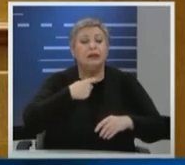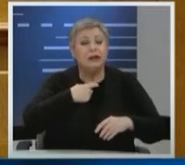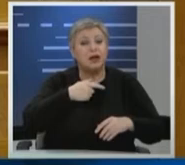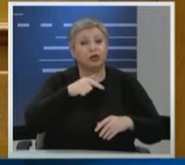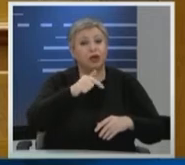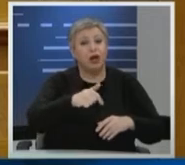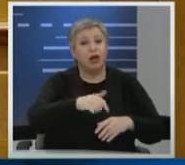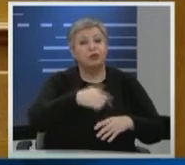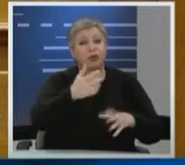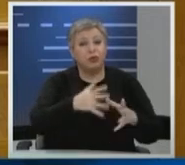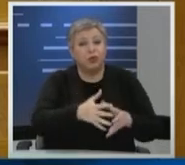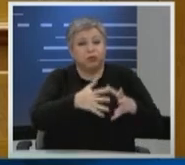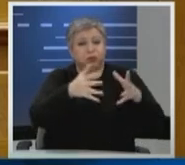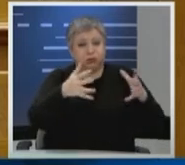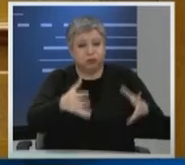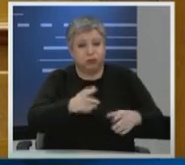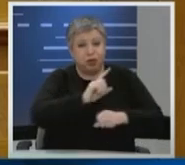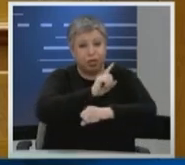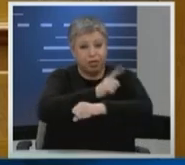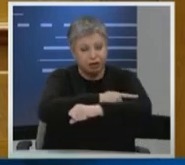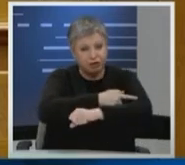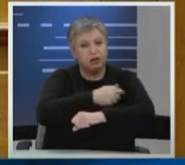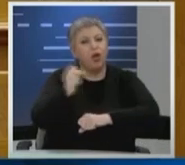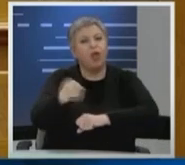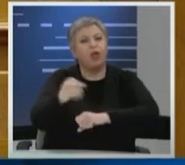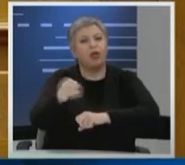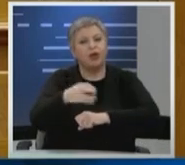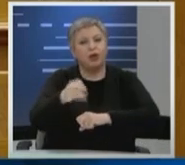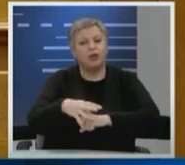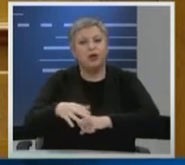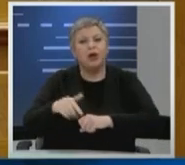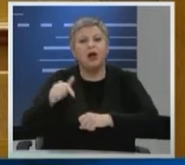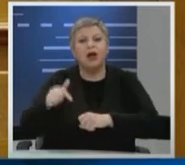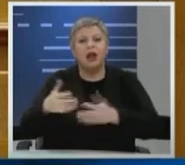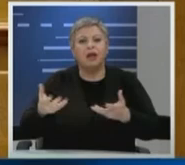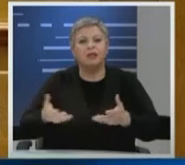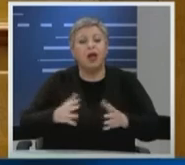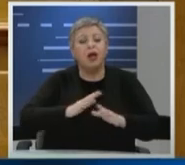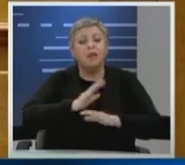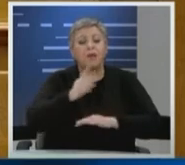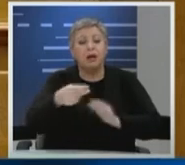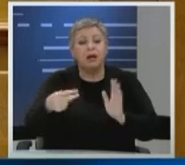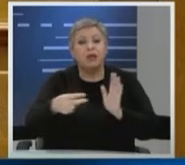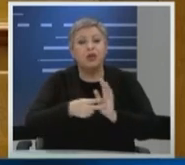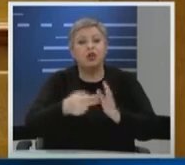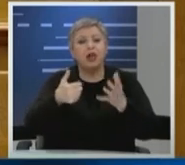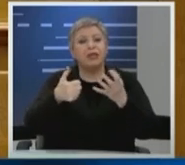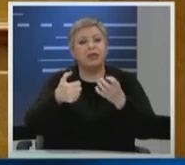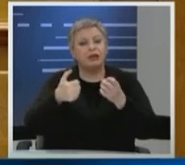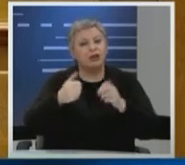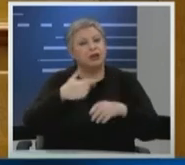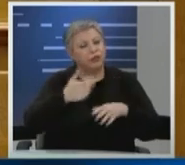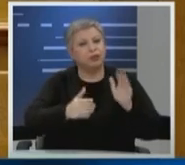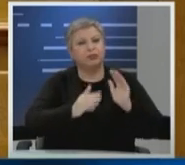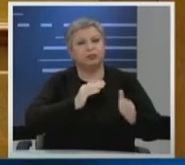δίκαιη ανάπτυξή σας στιγματίζεται από τα μεταβαγμένα πρωτογενή πλονάσματα μέχρι το 2060. Αλλά και όλα